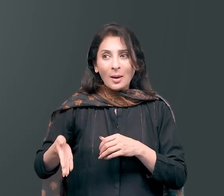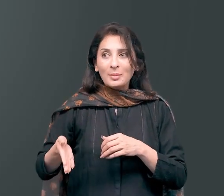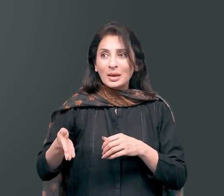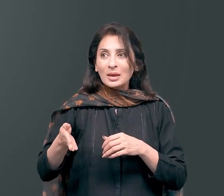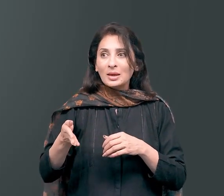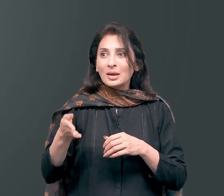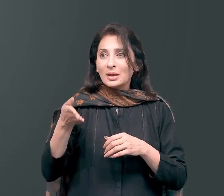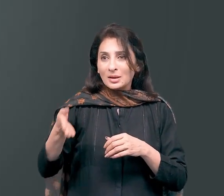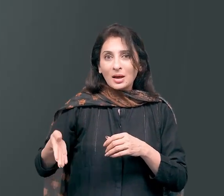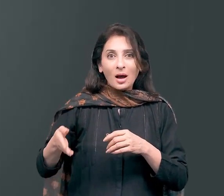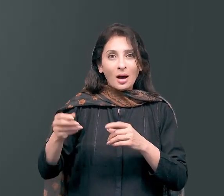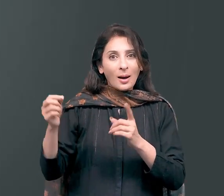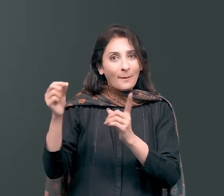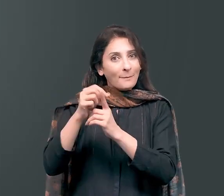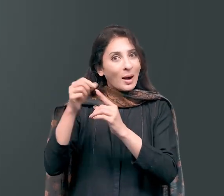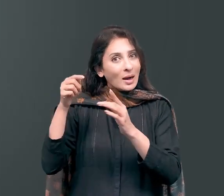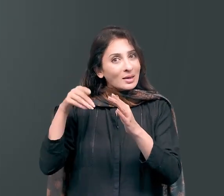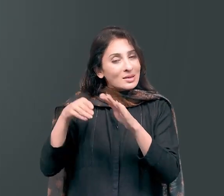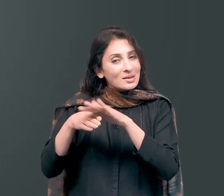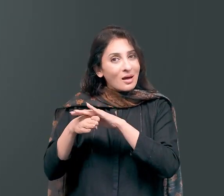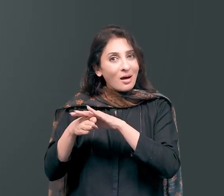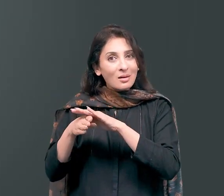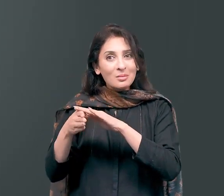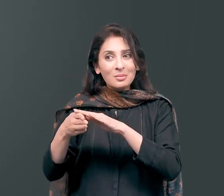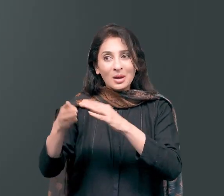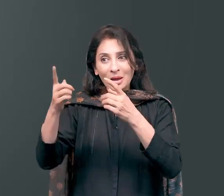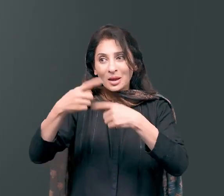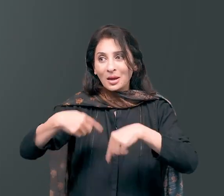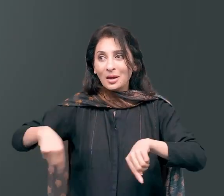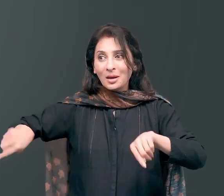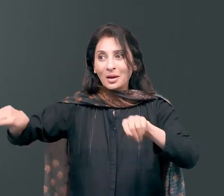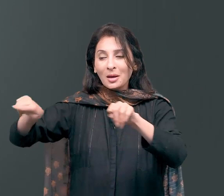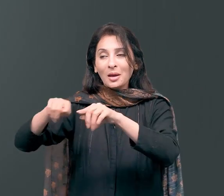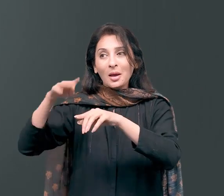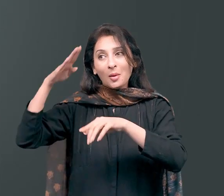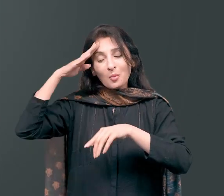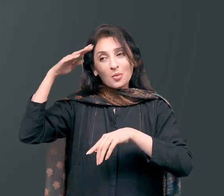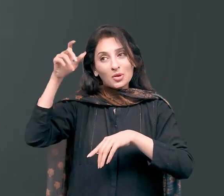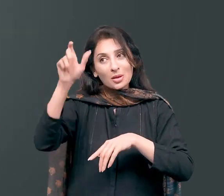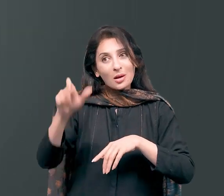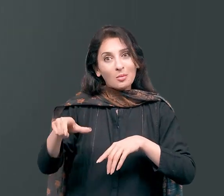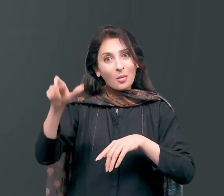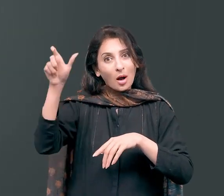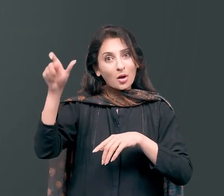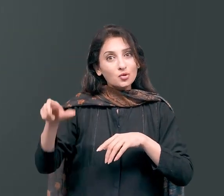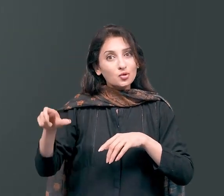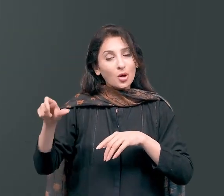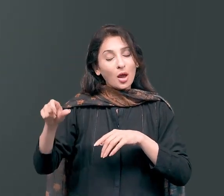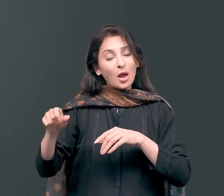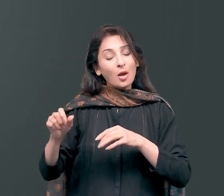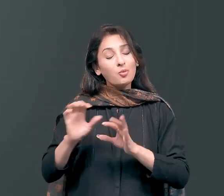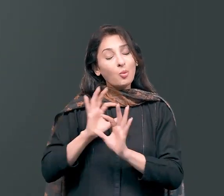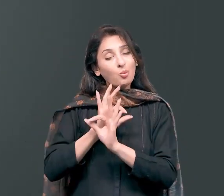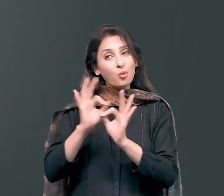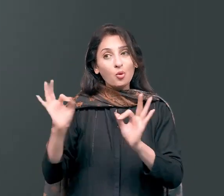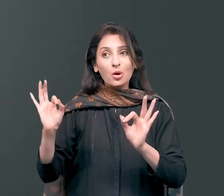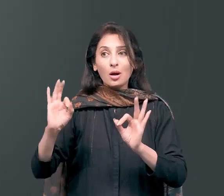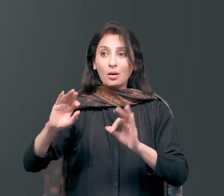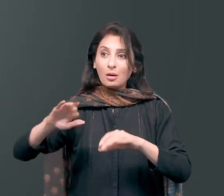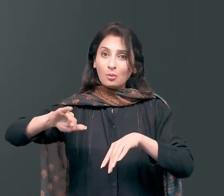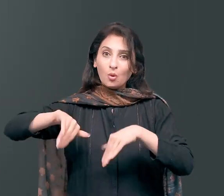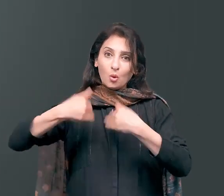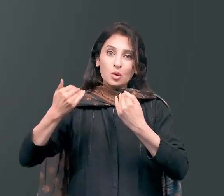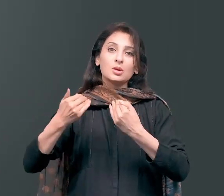وہ اعلیٰ عہدوں پر فائز ہیں، وہ ہر چیز کے مالک ہیں۔ آج پاکستان 7ویں